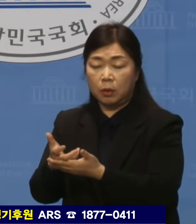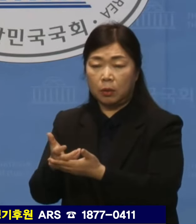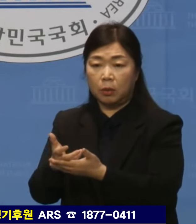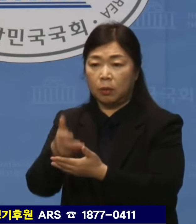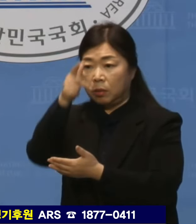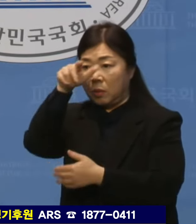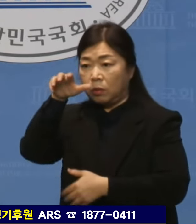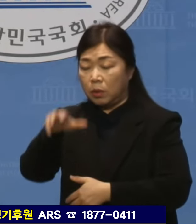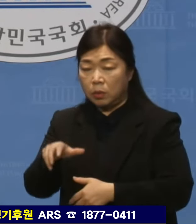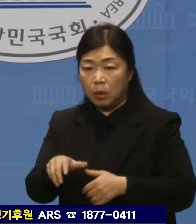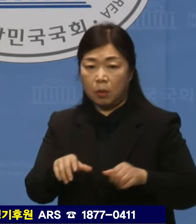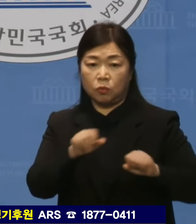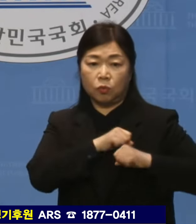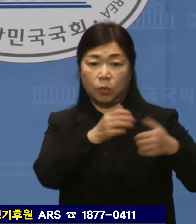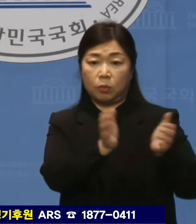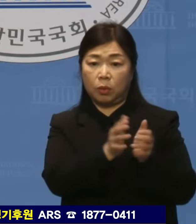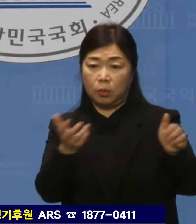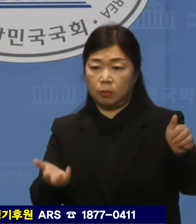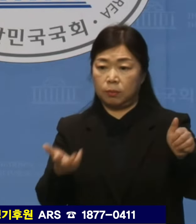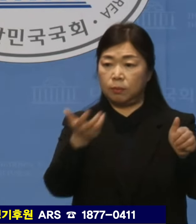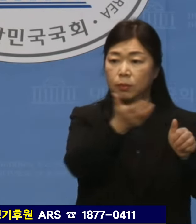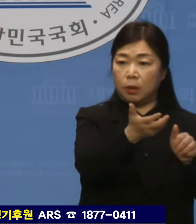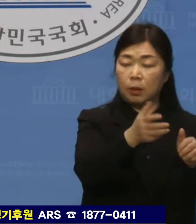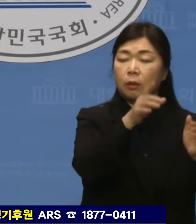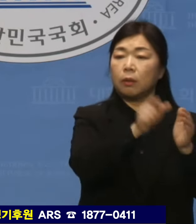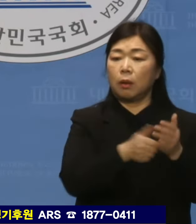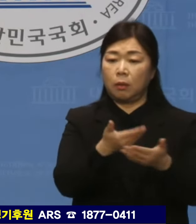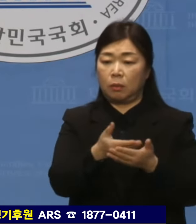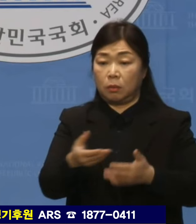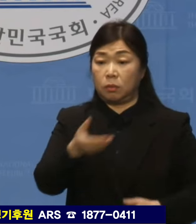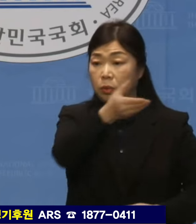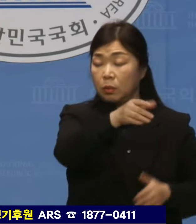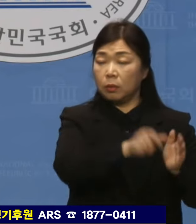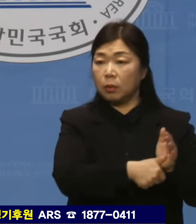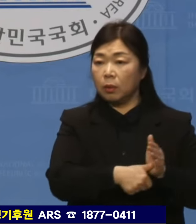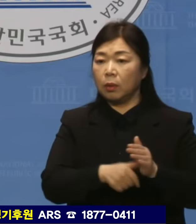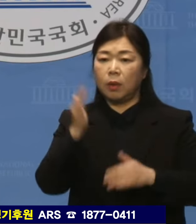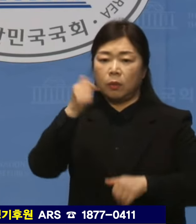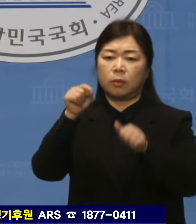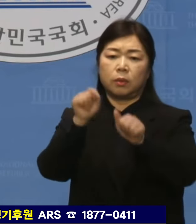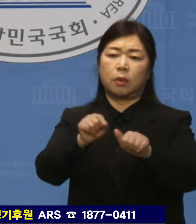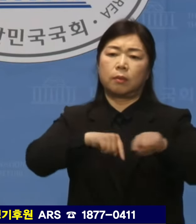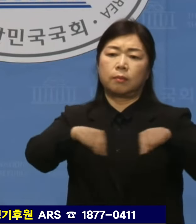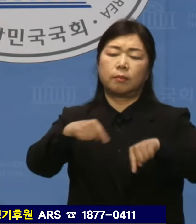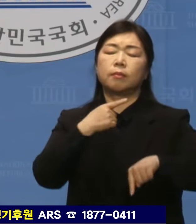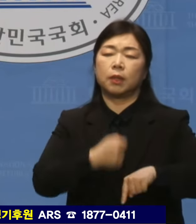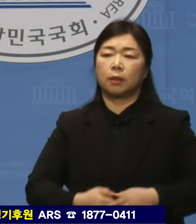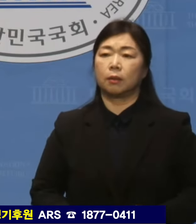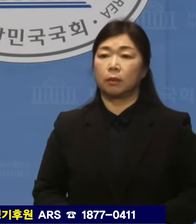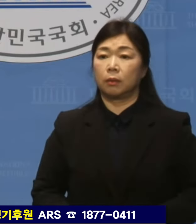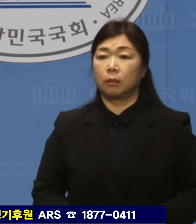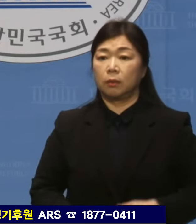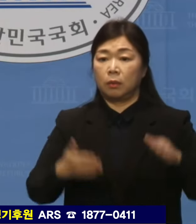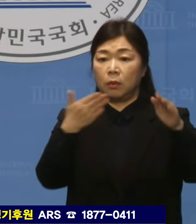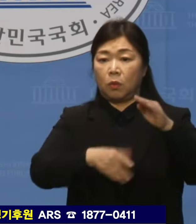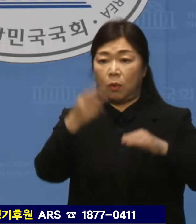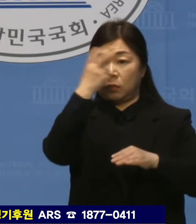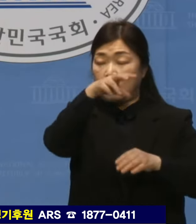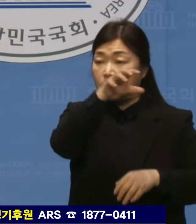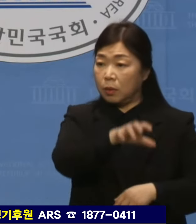대통령실이 관여한 사실이 드러났습니다 공수처가 경찰청 국가수사본부 이모 과장으로부터